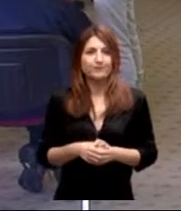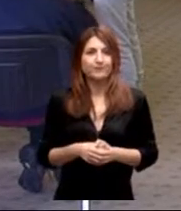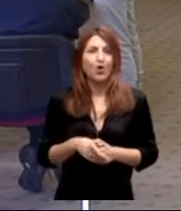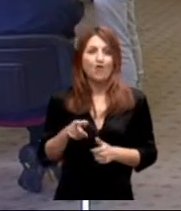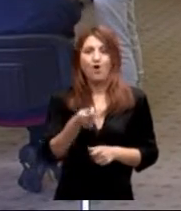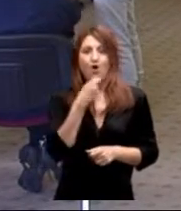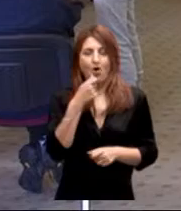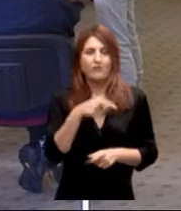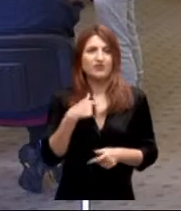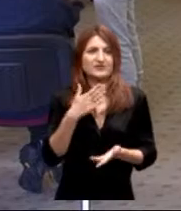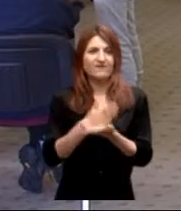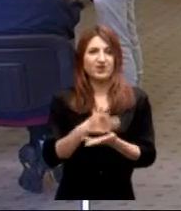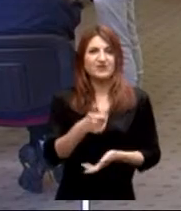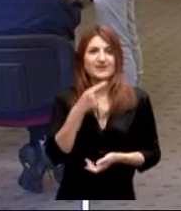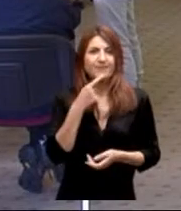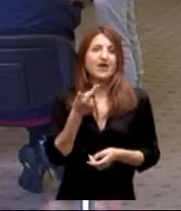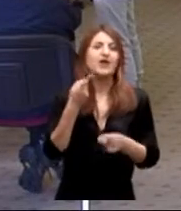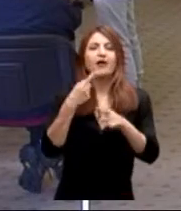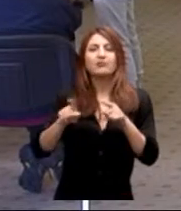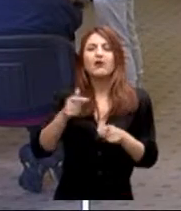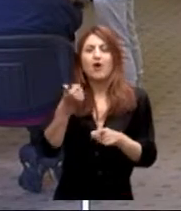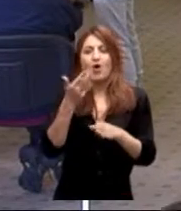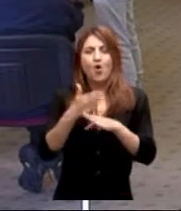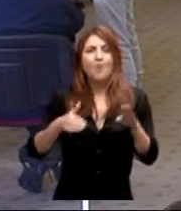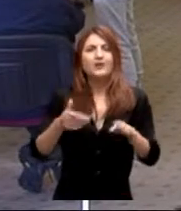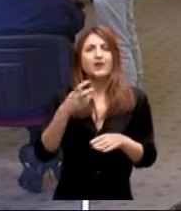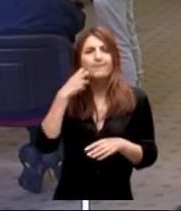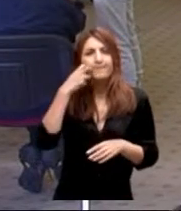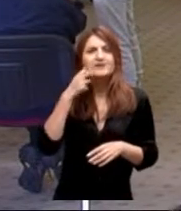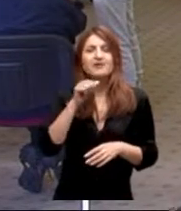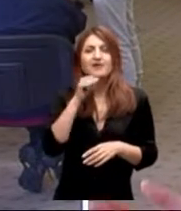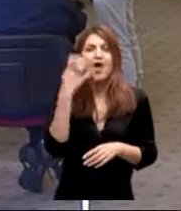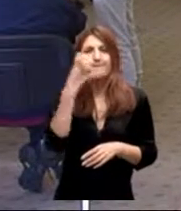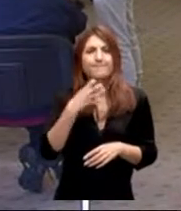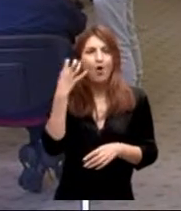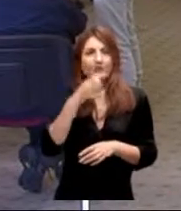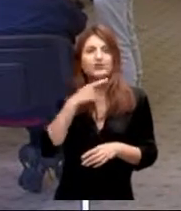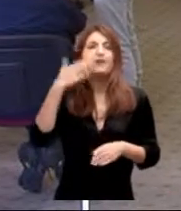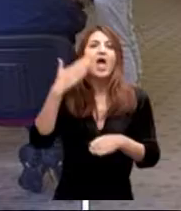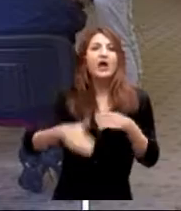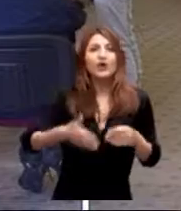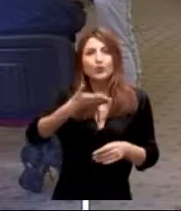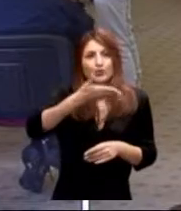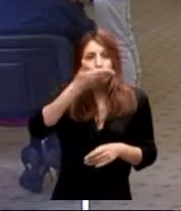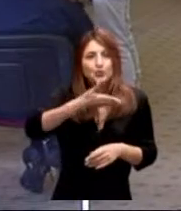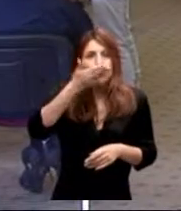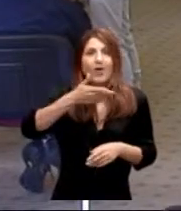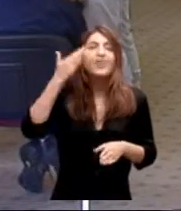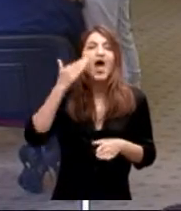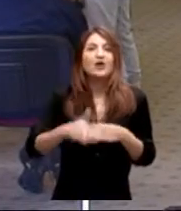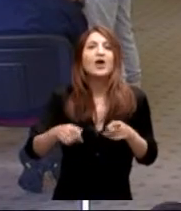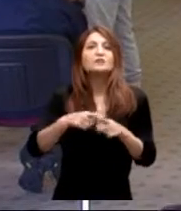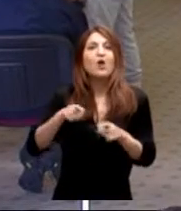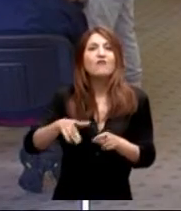obroku, kao što sam već rekla, je komad mesa i povrće, i na kraju juha da napuni